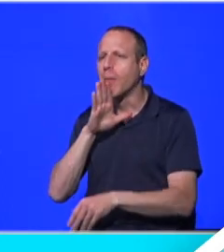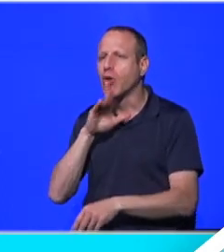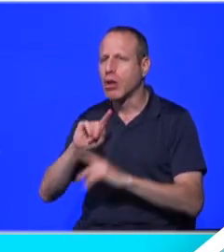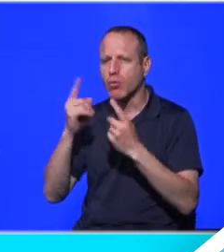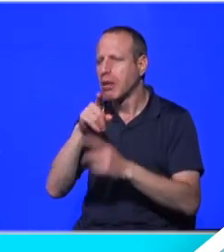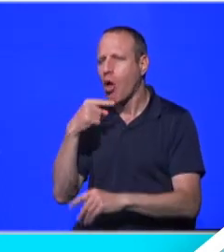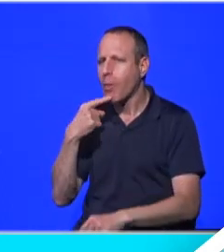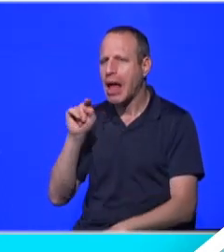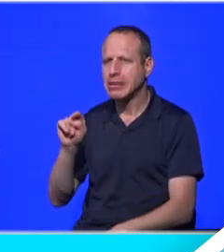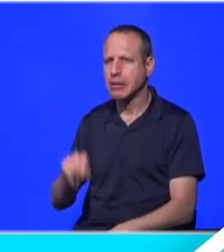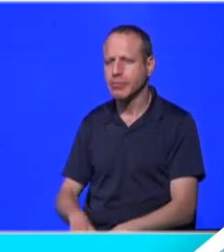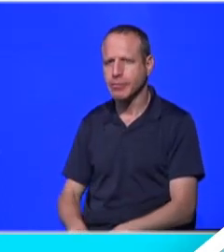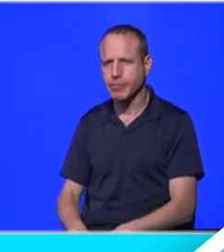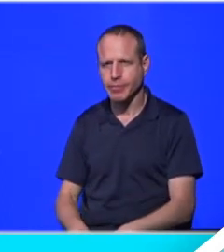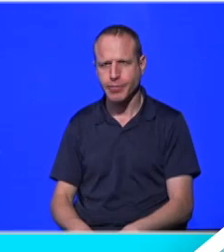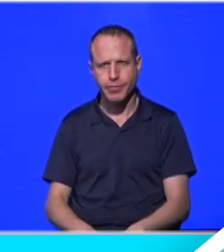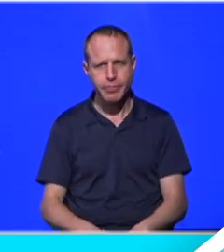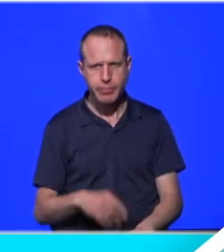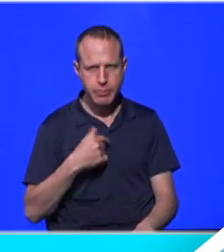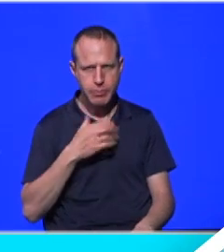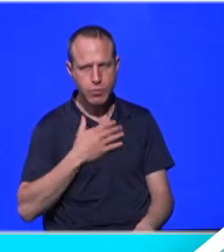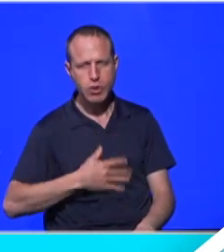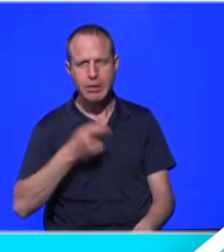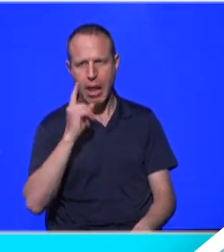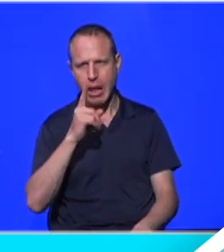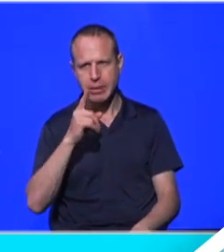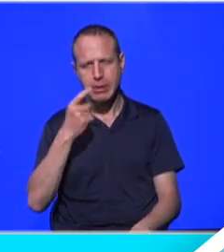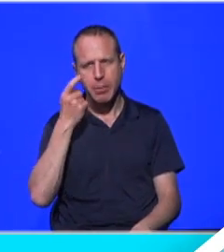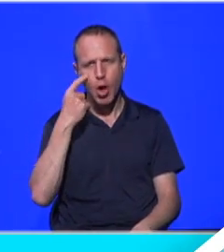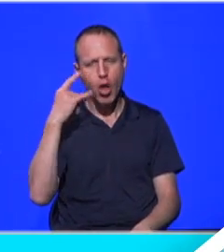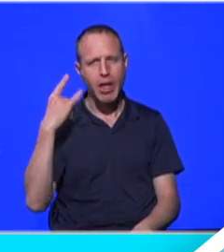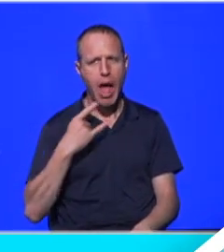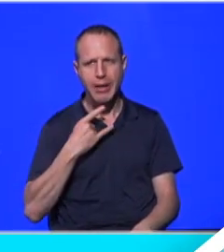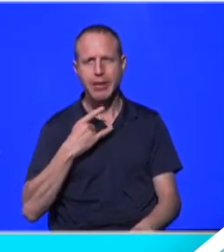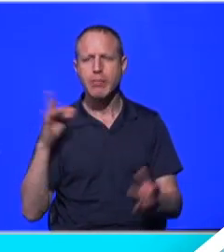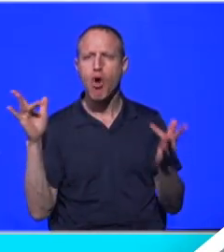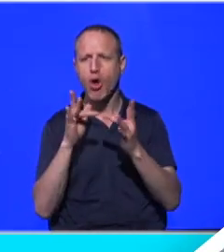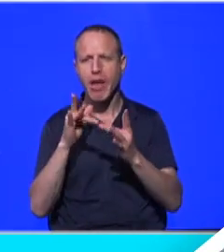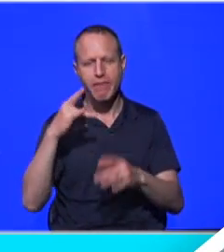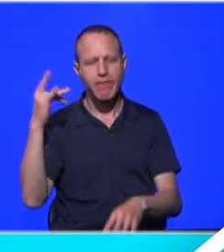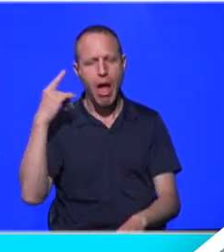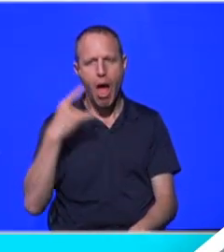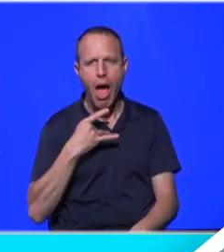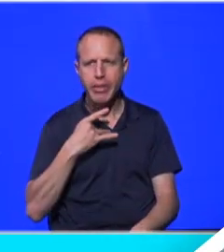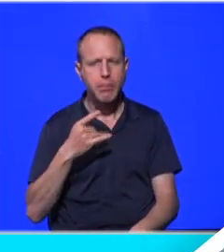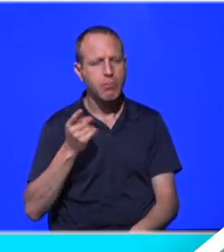זה? אני רוצה להזהיר מלראות את החרדים כאויב. החרדים הם לא